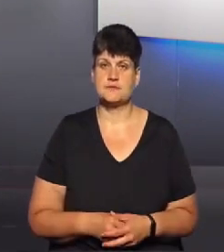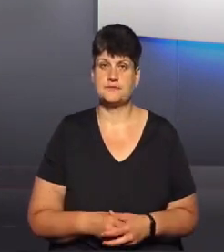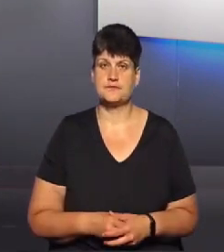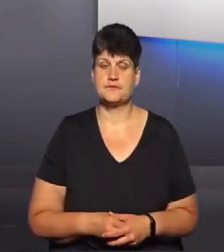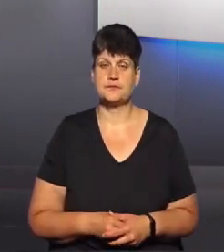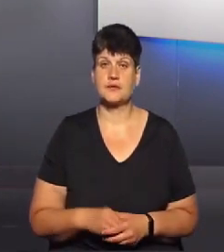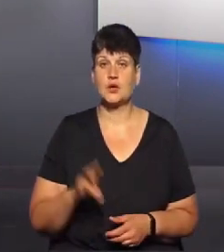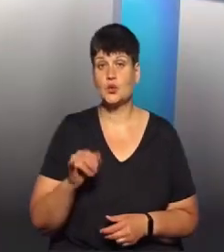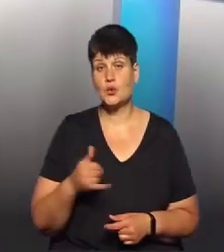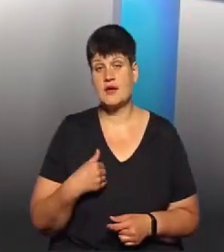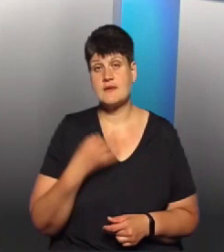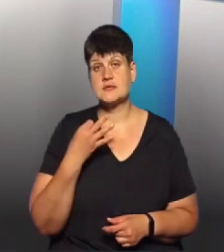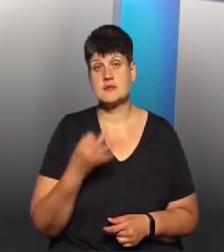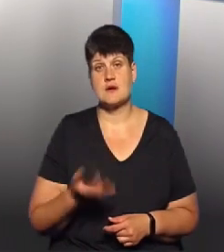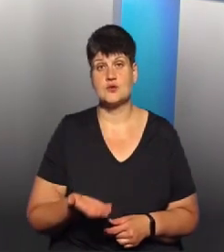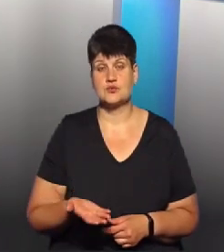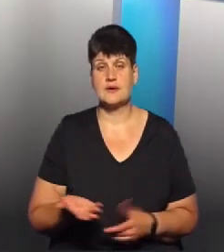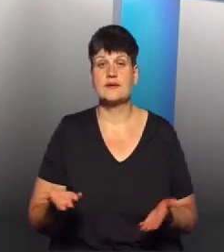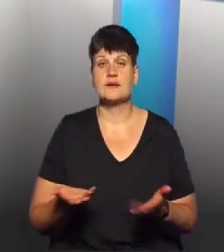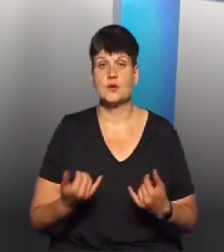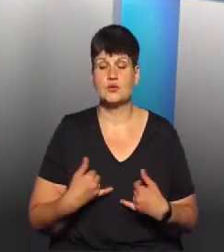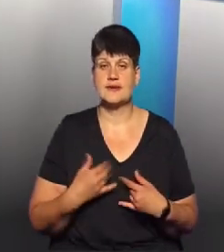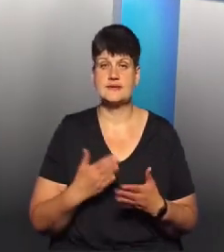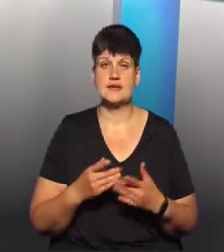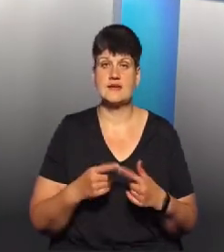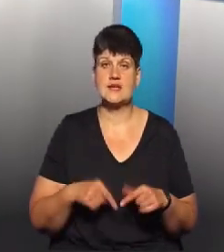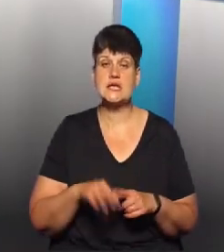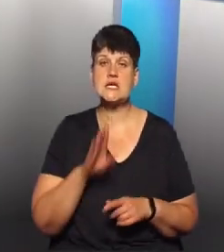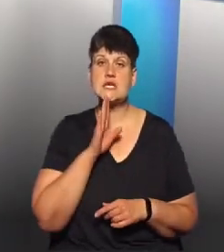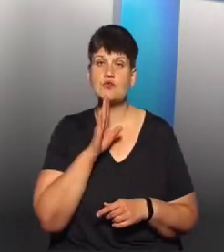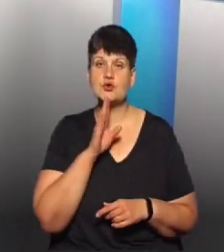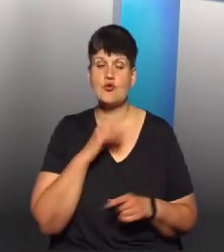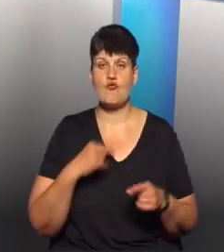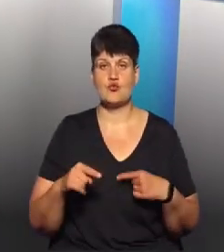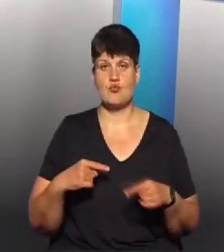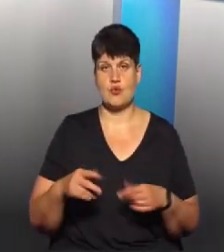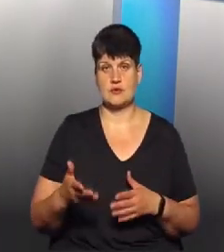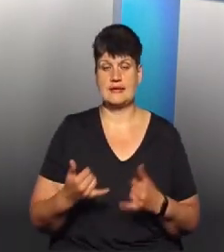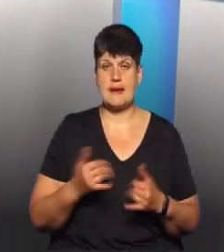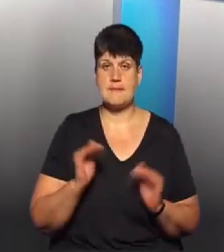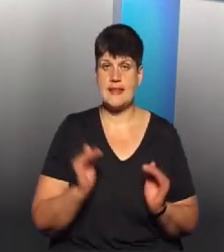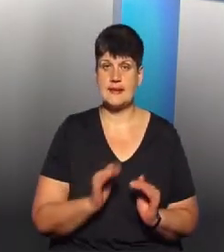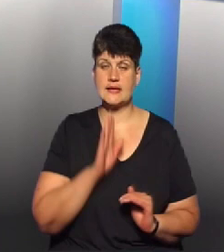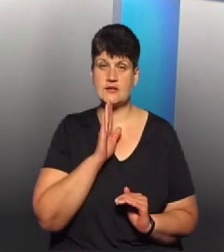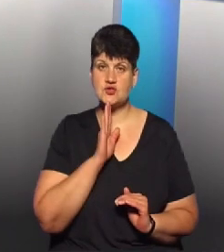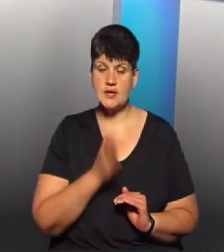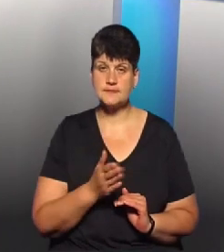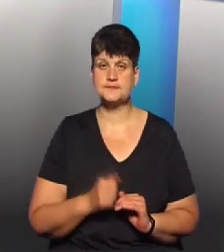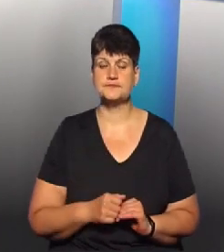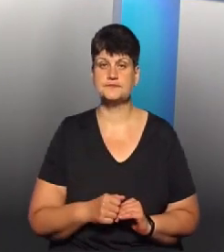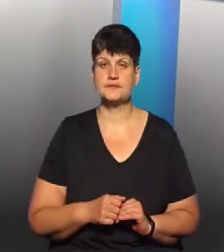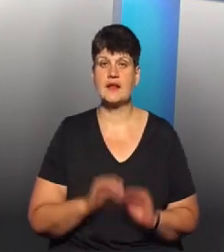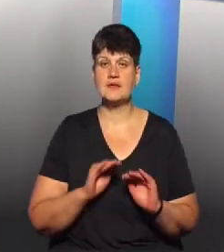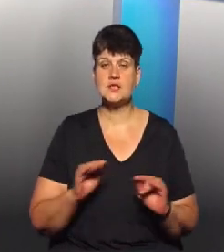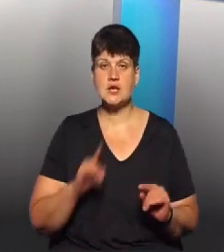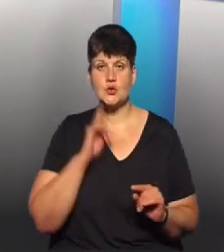вам скажу, де в нас є відділення дівочого футболу для маленьких дівчат. Безумовно, в дитячо-юнацькій